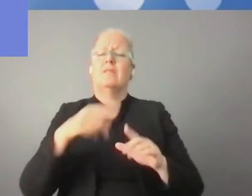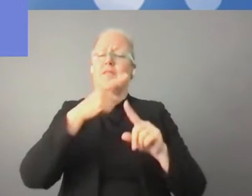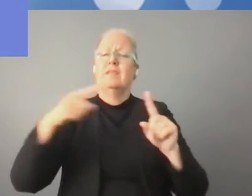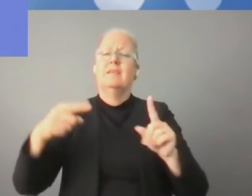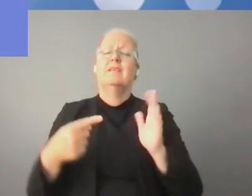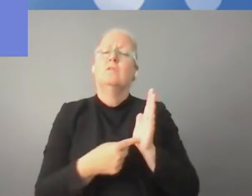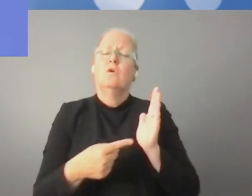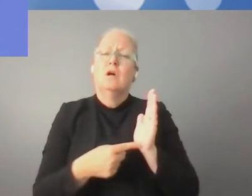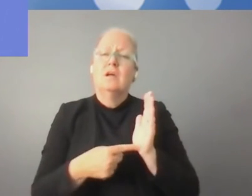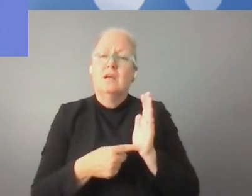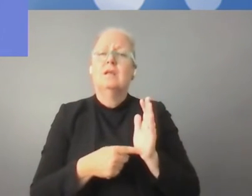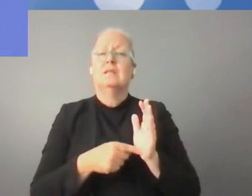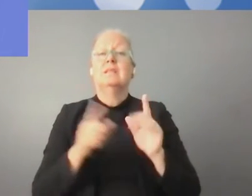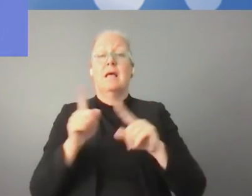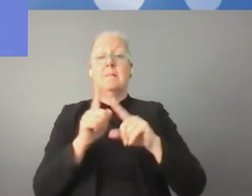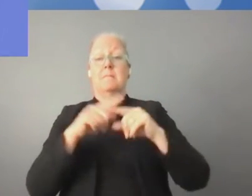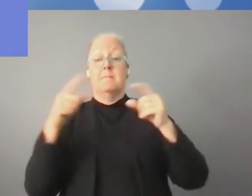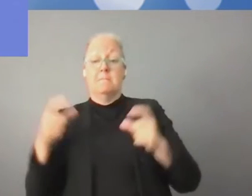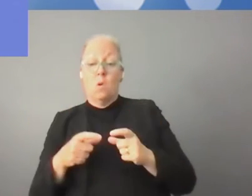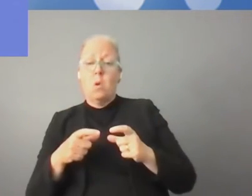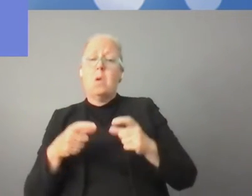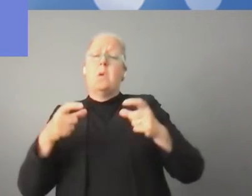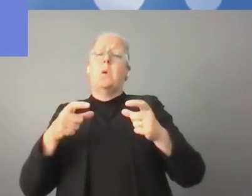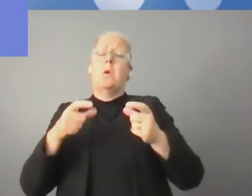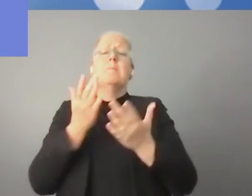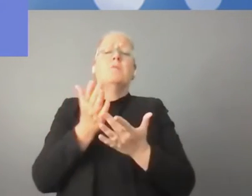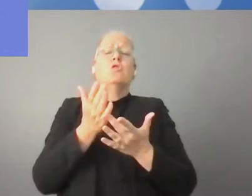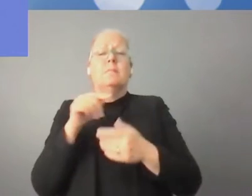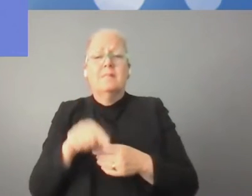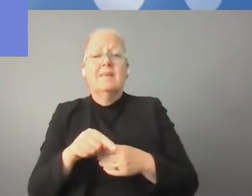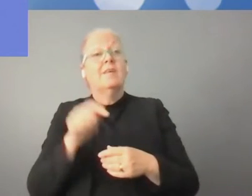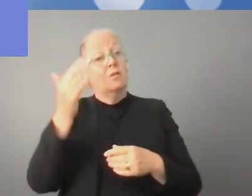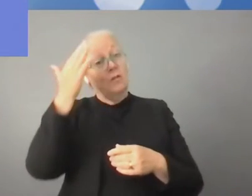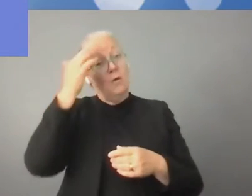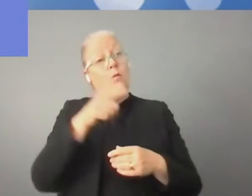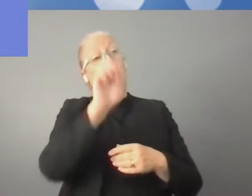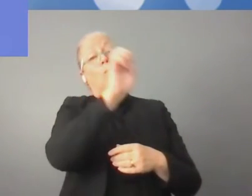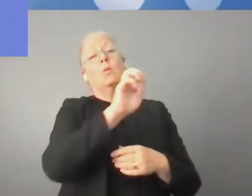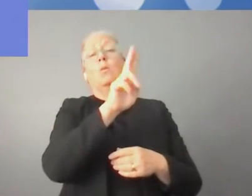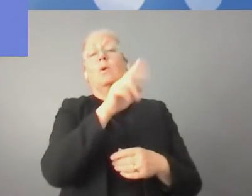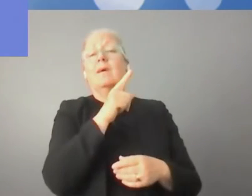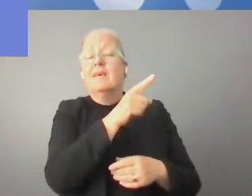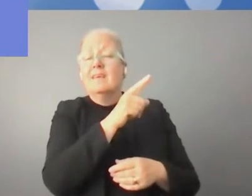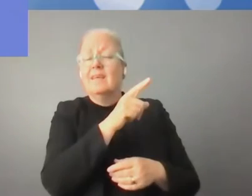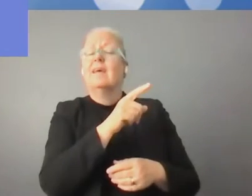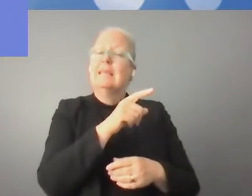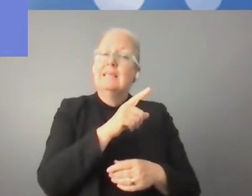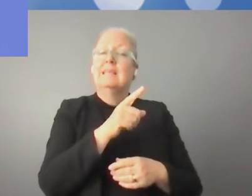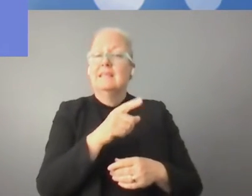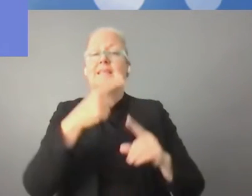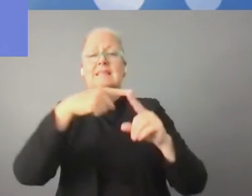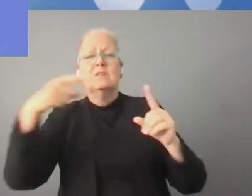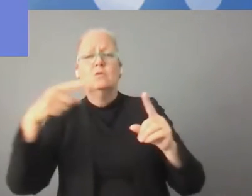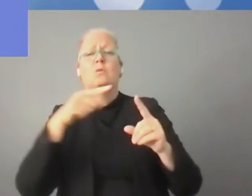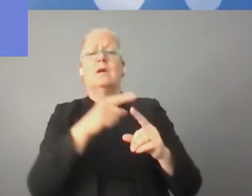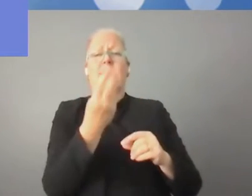особенно понравилось ваше примечание о внедрении цифровых технологий малыми и средними предприятиями. Вы говорили